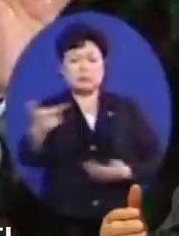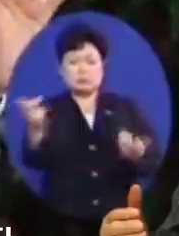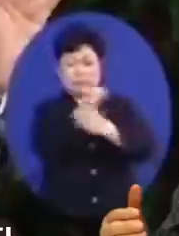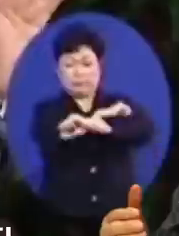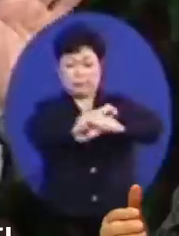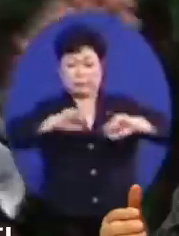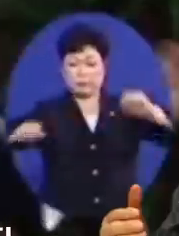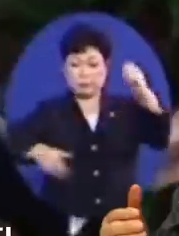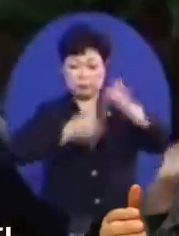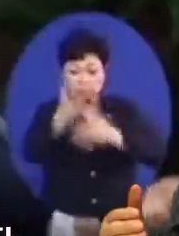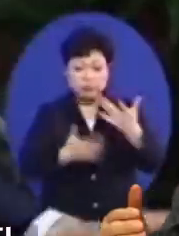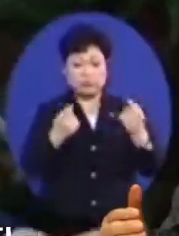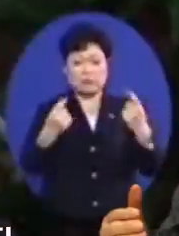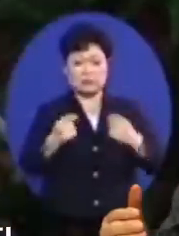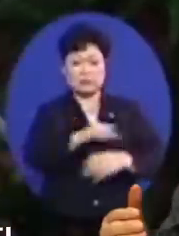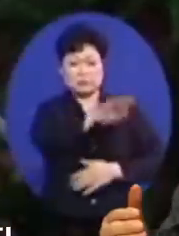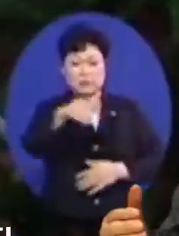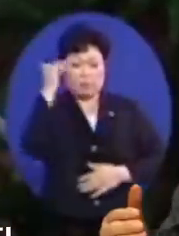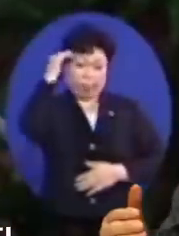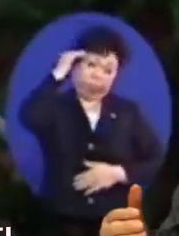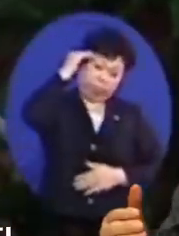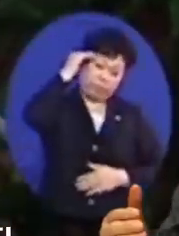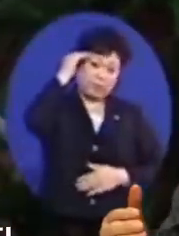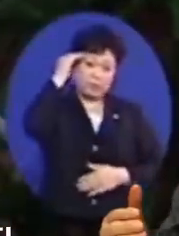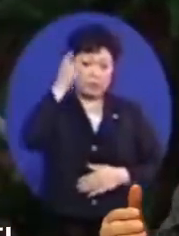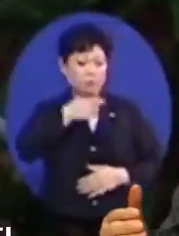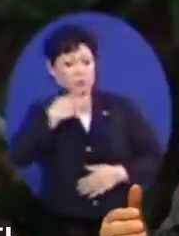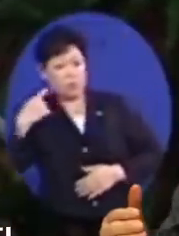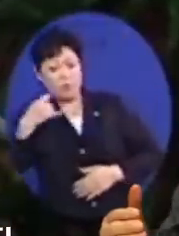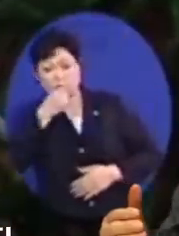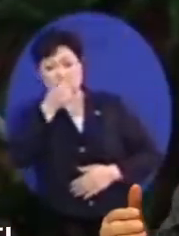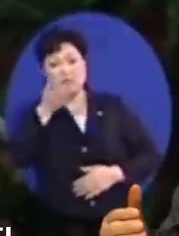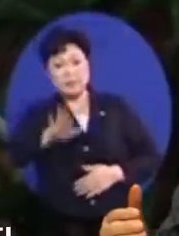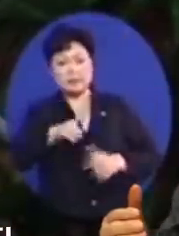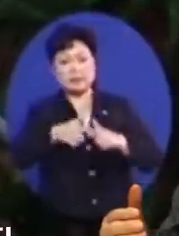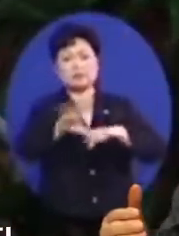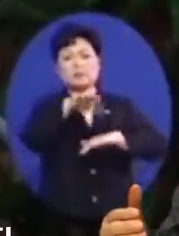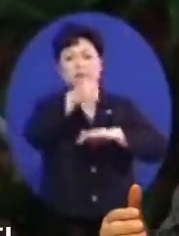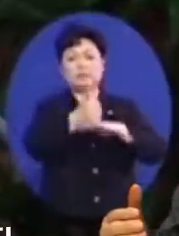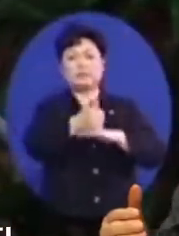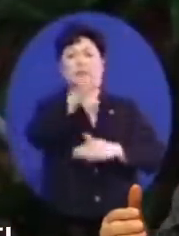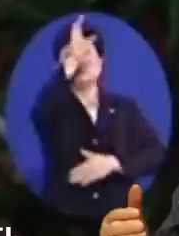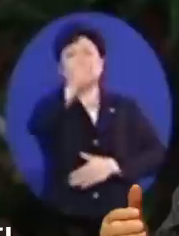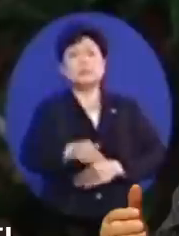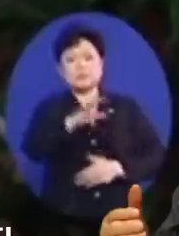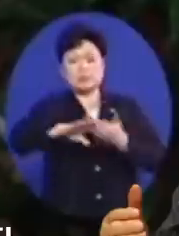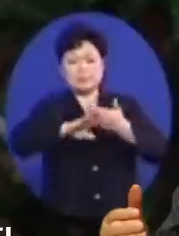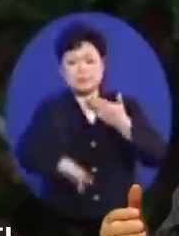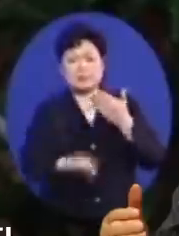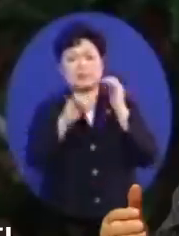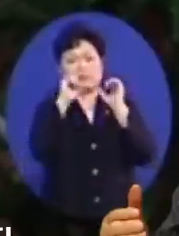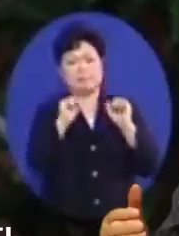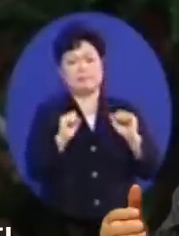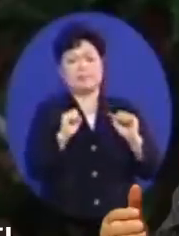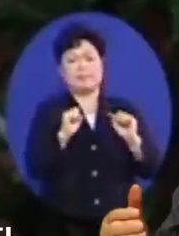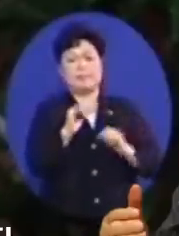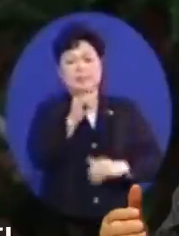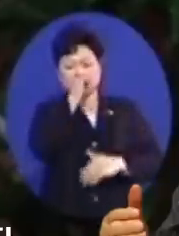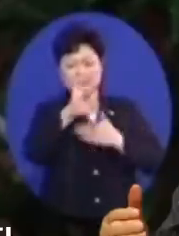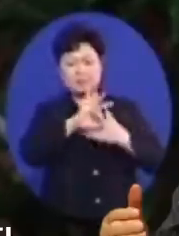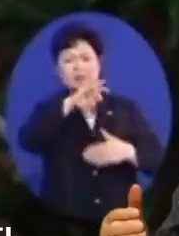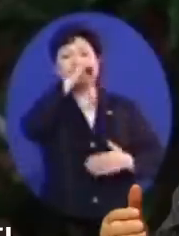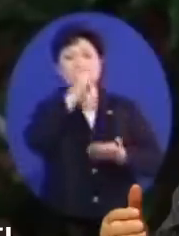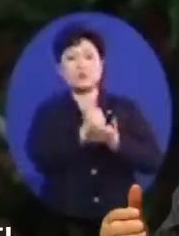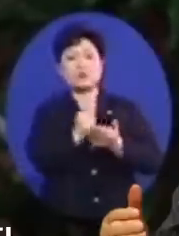불같이 우리를 침범해 오지만은 예수 그리스도의 십자가 밑에 있으면 이미 그 죄가